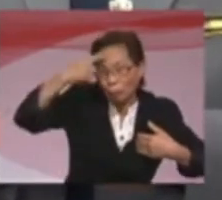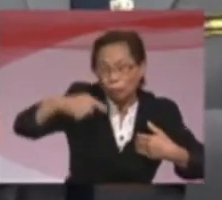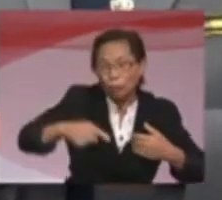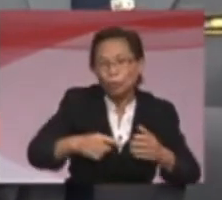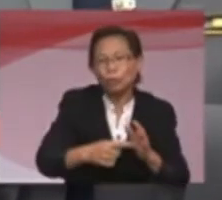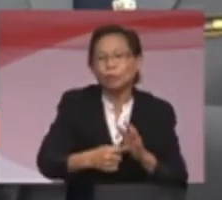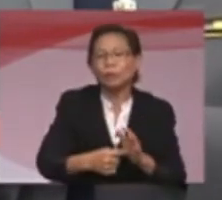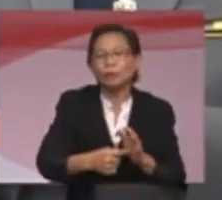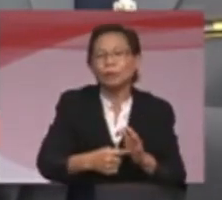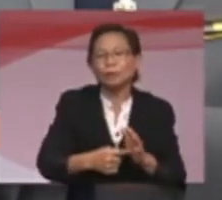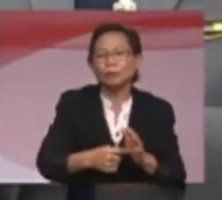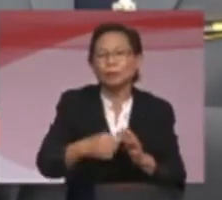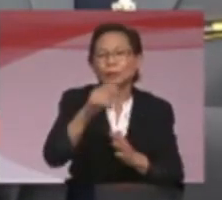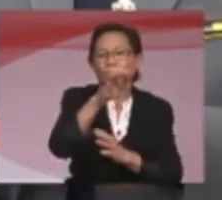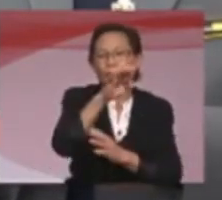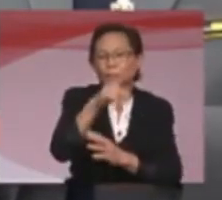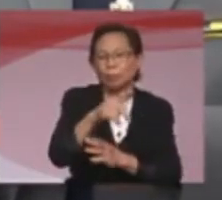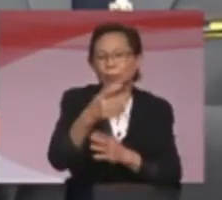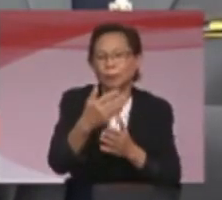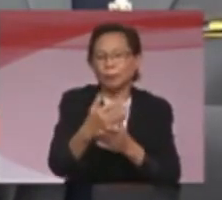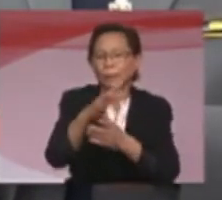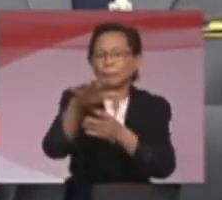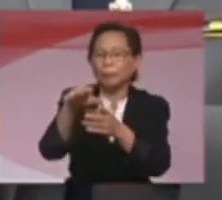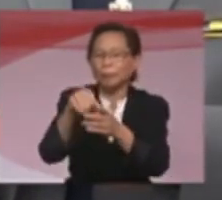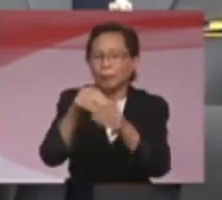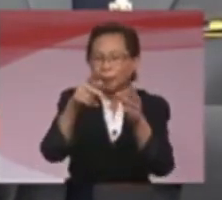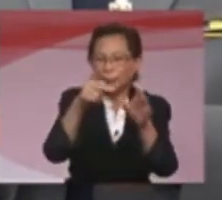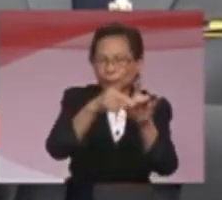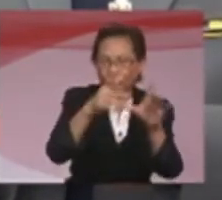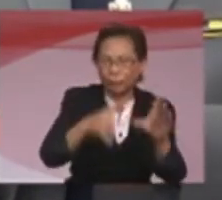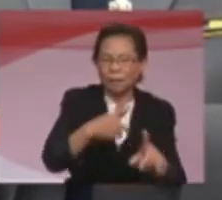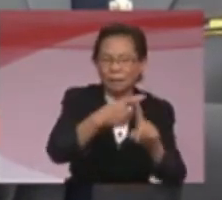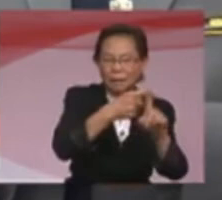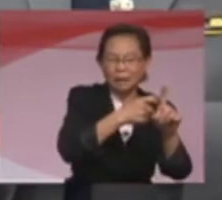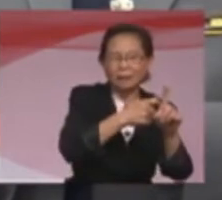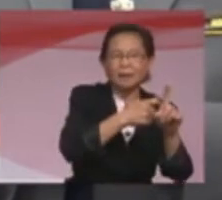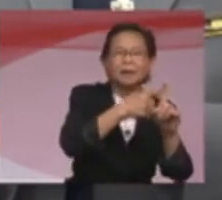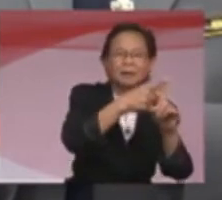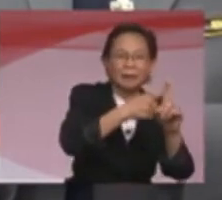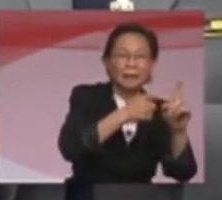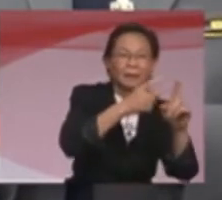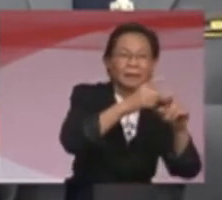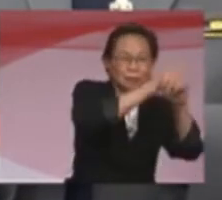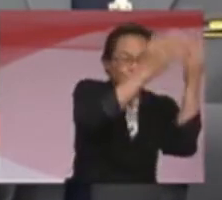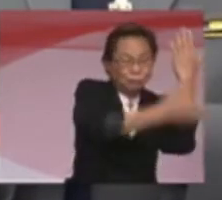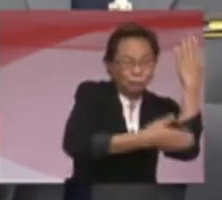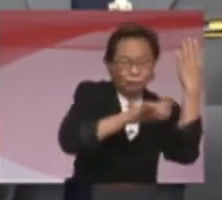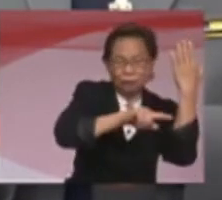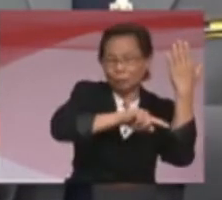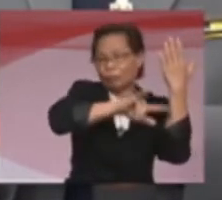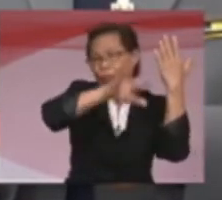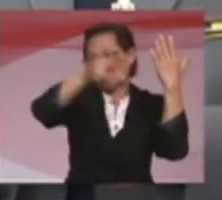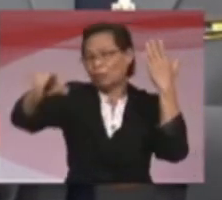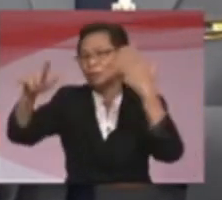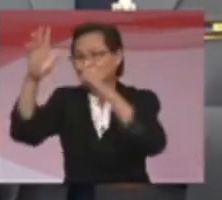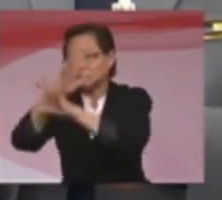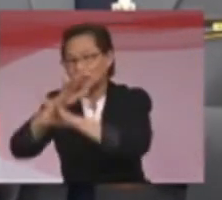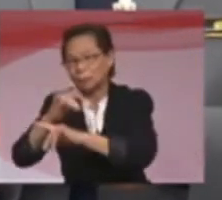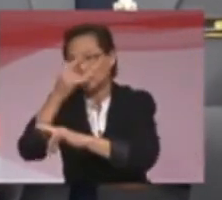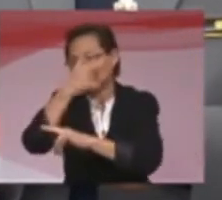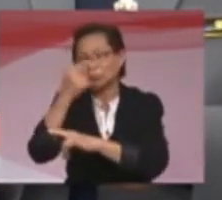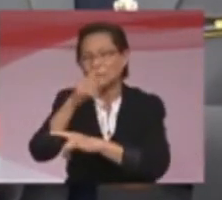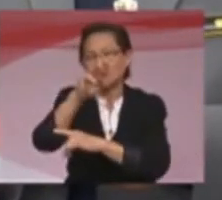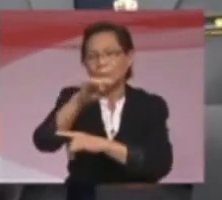mewujudkan SOP baru dalam aspek kuarantin melibatkan penumpang dari atau ke Sarawak? Ini juga kebimbangan sama dibangkitkan beberapa ahli parlimen kerana